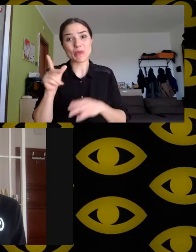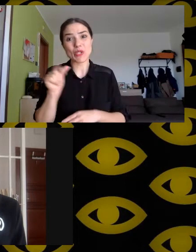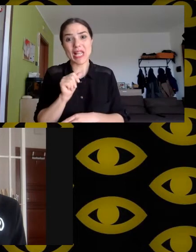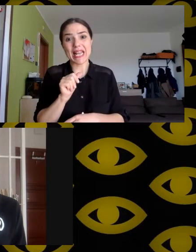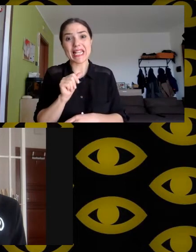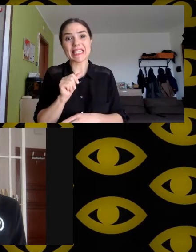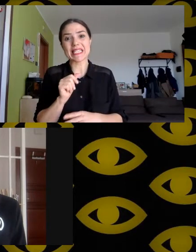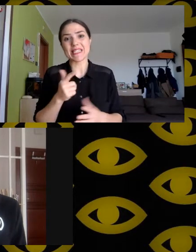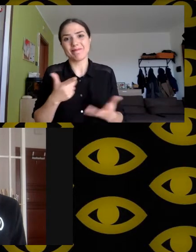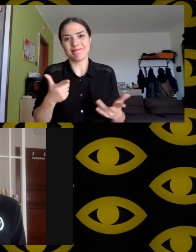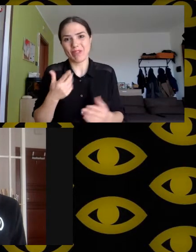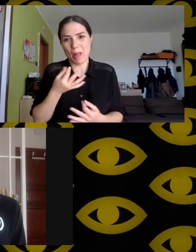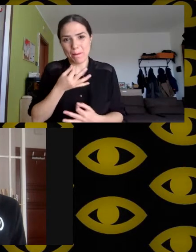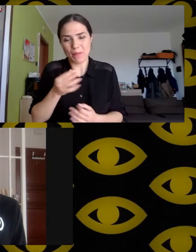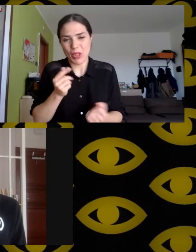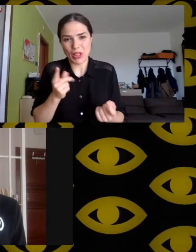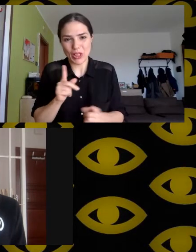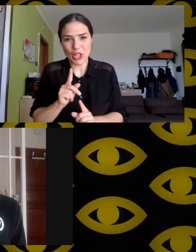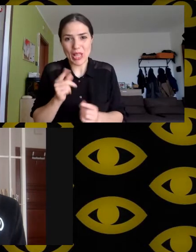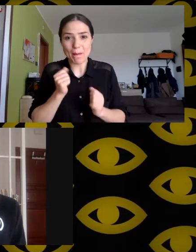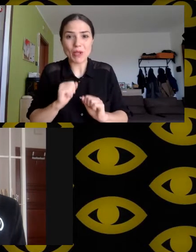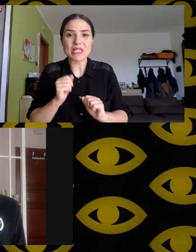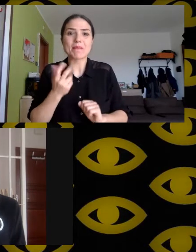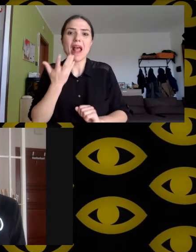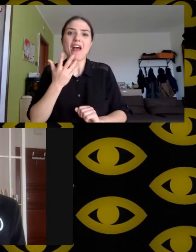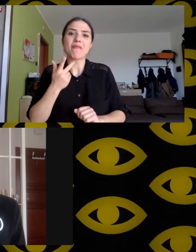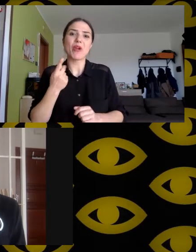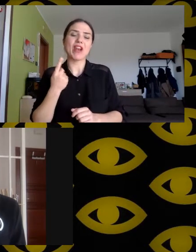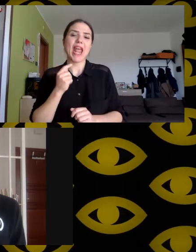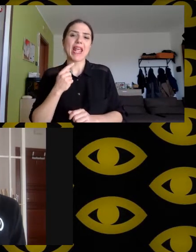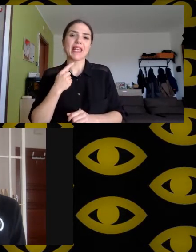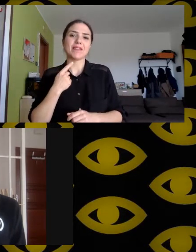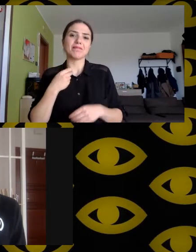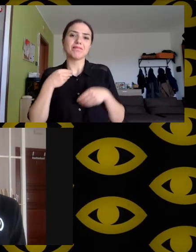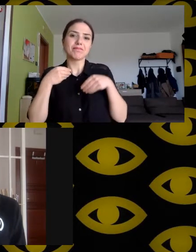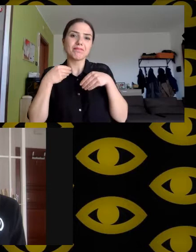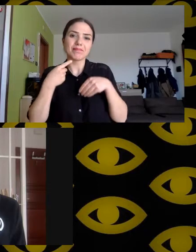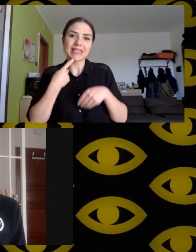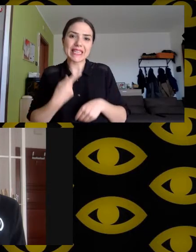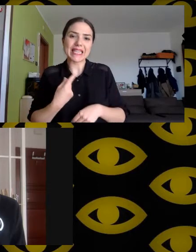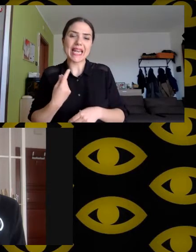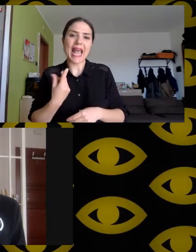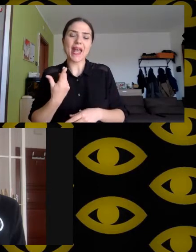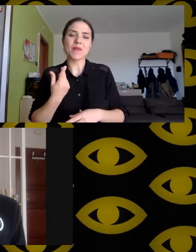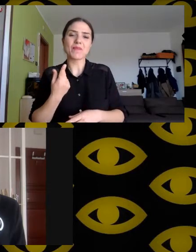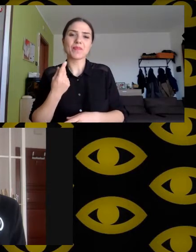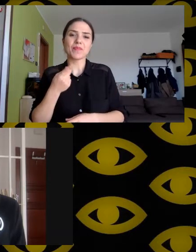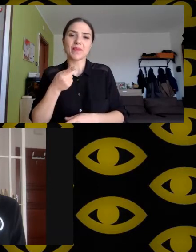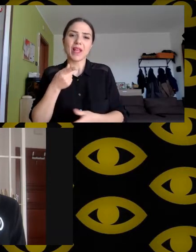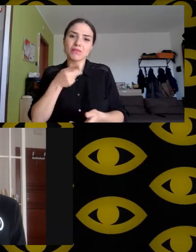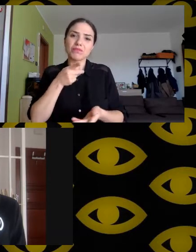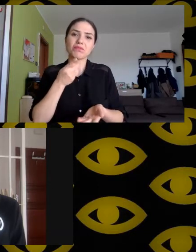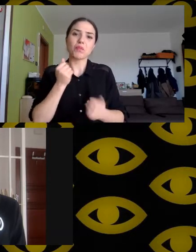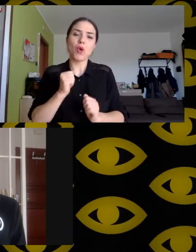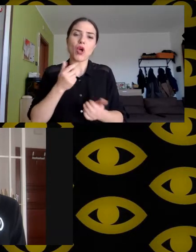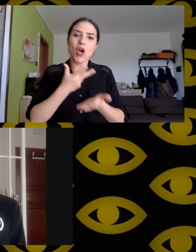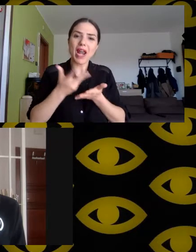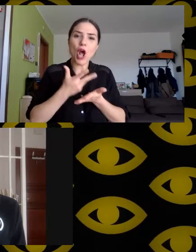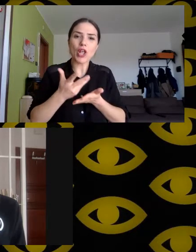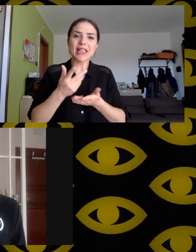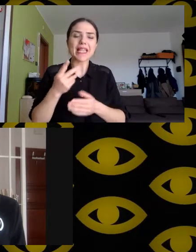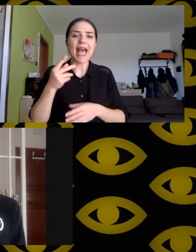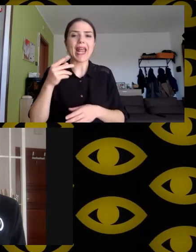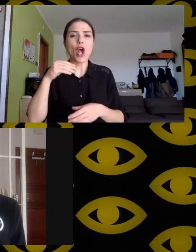segni, vorrei darti l'occasione di presentarti raccontandoci cos'è questa canzone, perché l'ho fatta sentire oggi, adesso, e